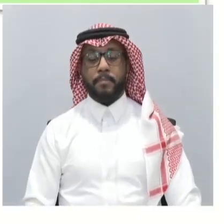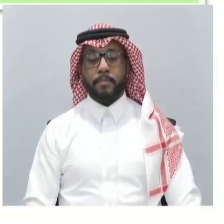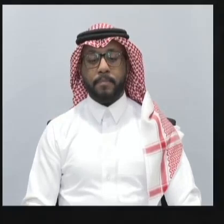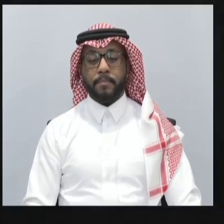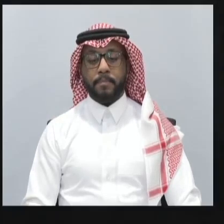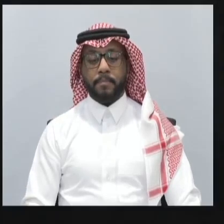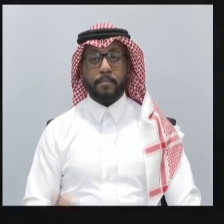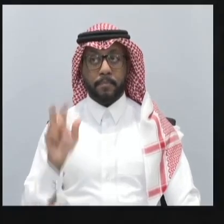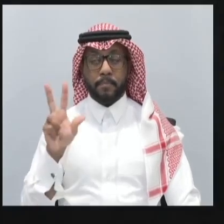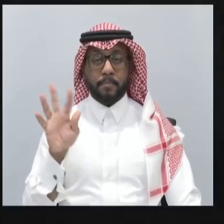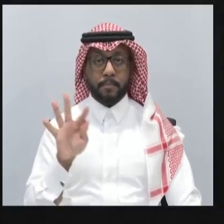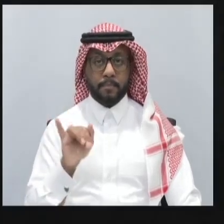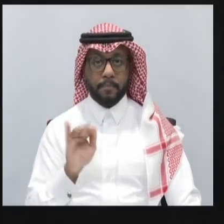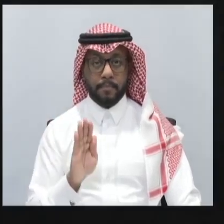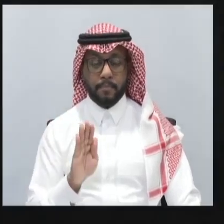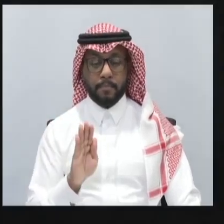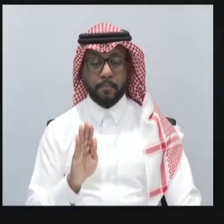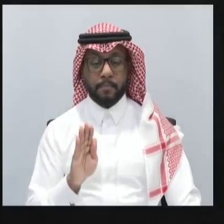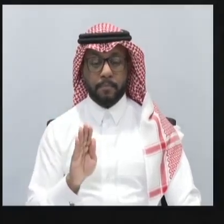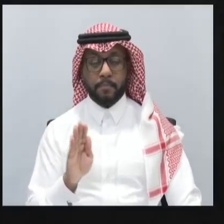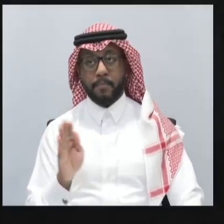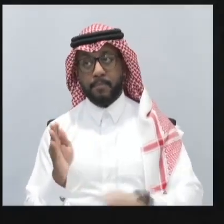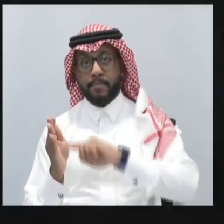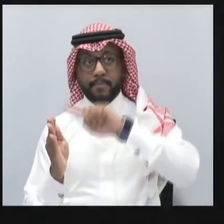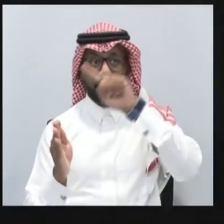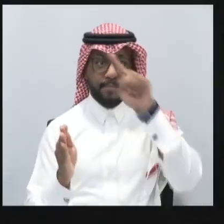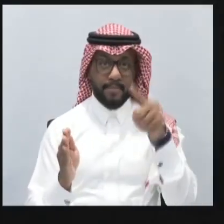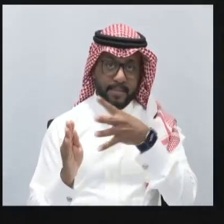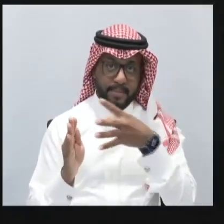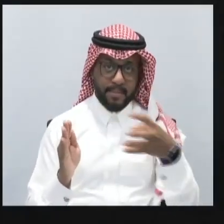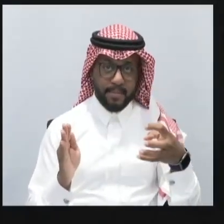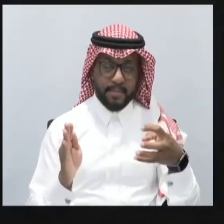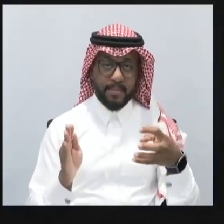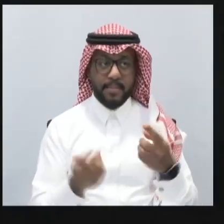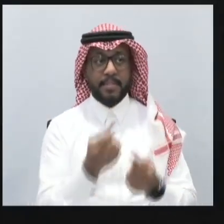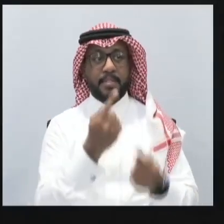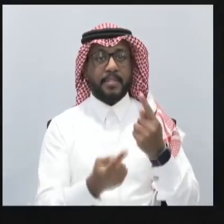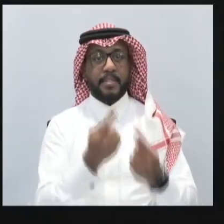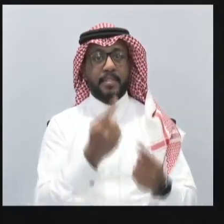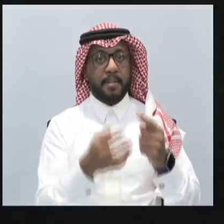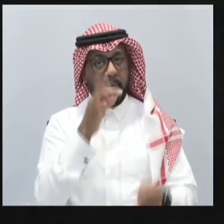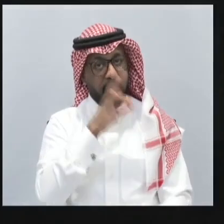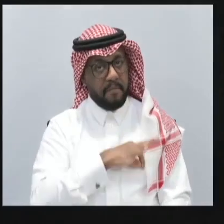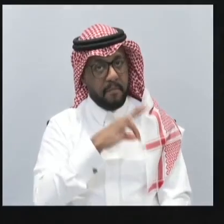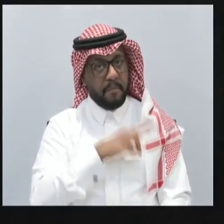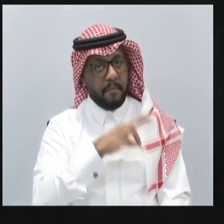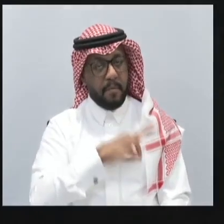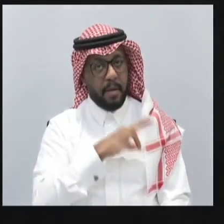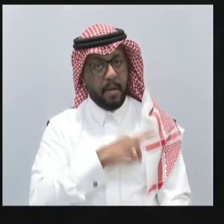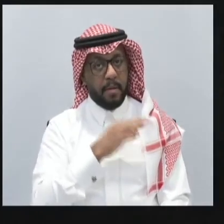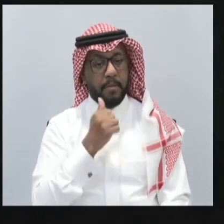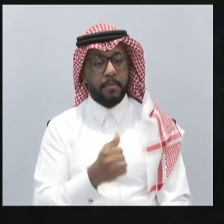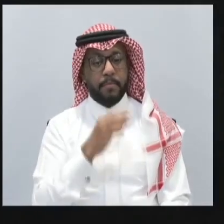الشمس ممتازين اذا تنتقل الطاقه لمن للنبات النبات يستفيد